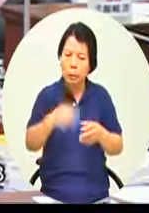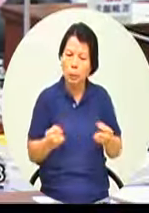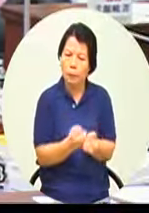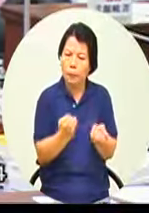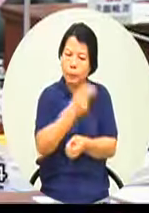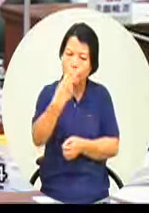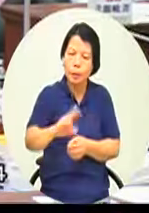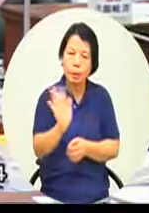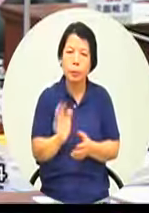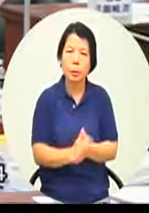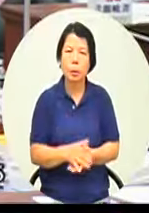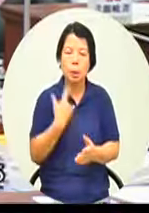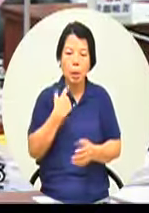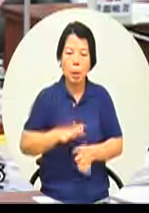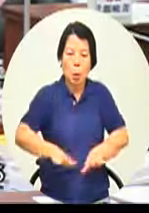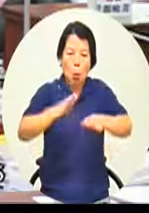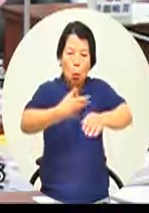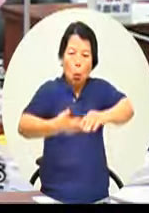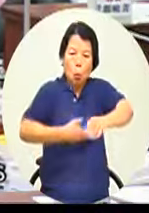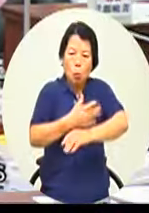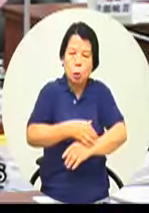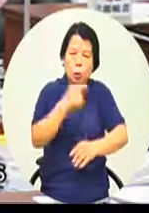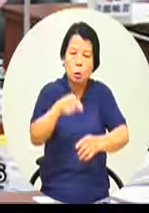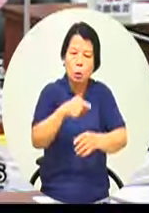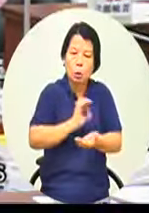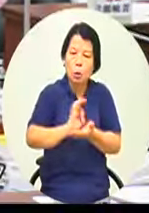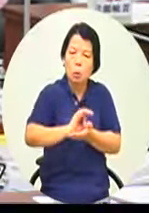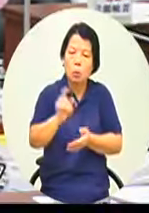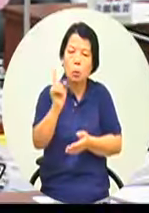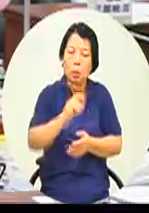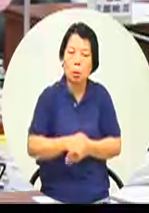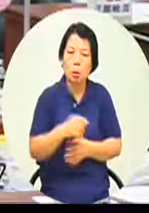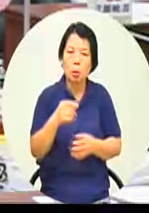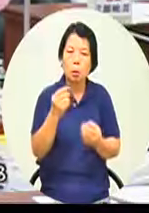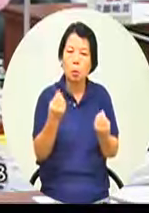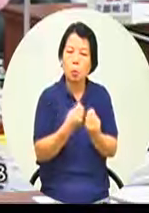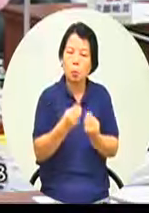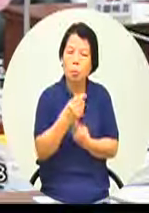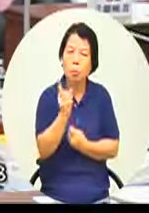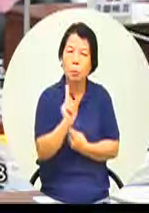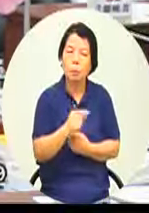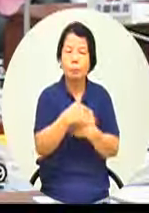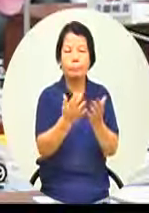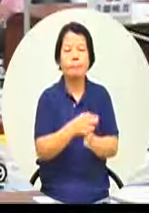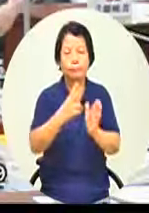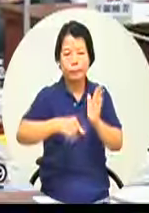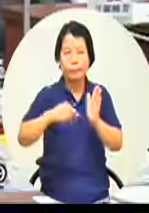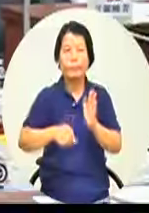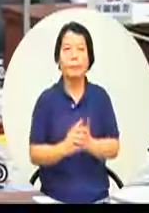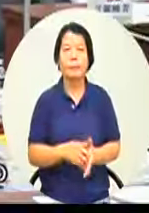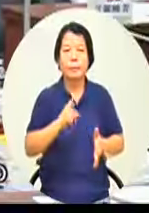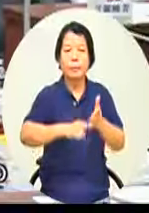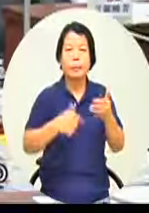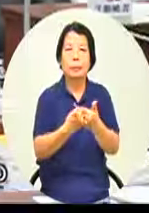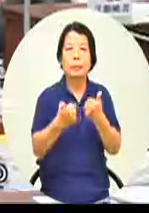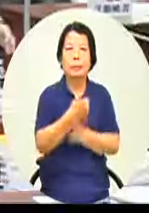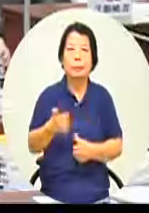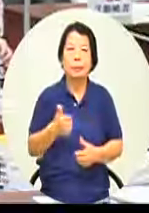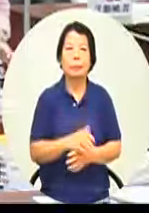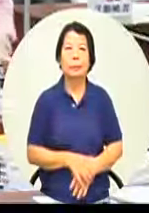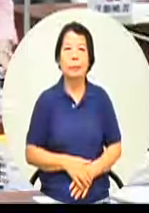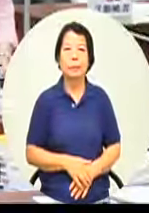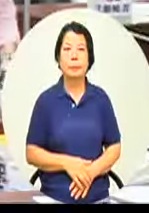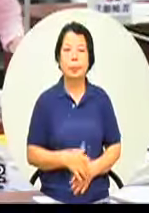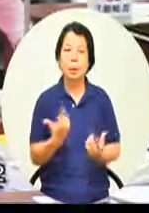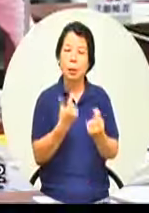到底你那个治洪池的功能怎么样？好，有没有效果？我想接下来我们就请简议员来做发言。 好，我想，